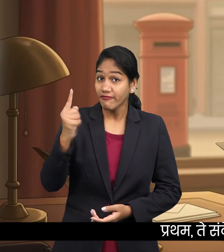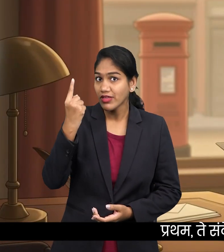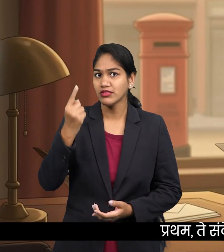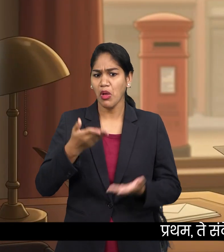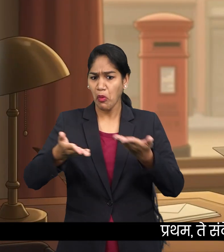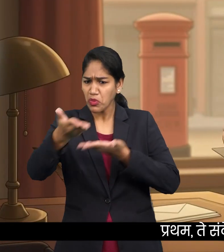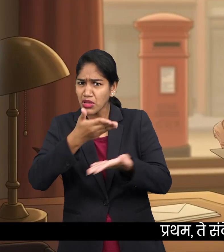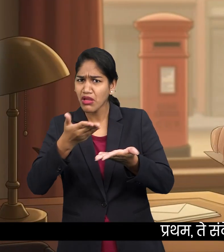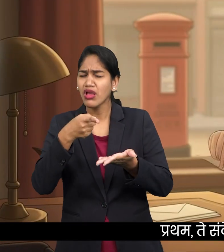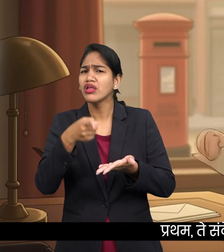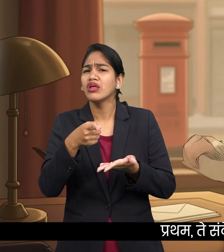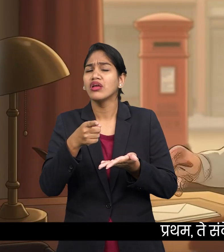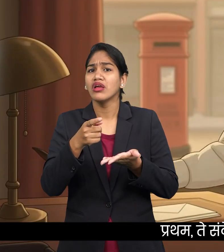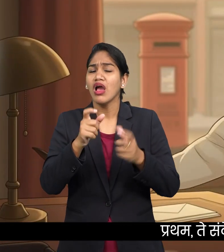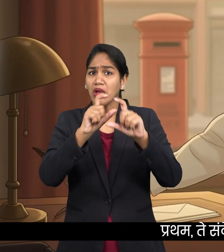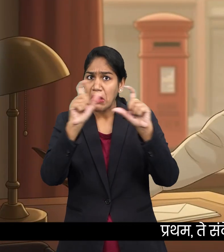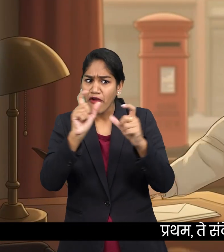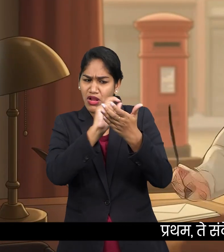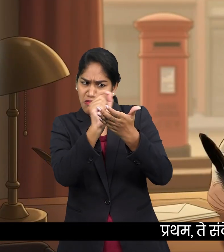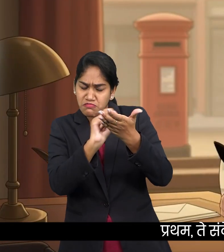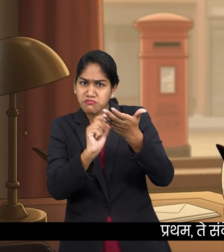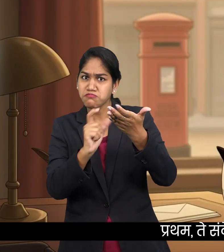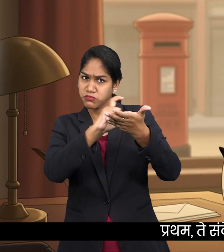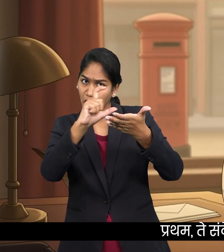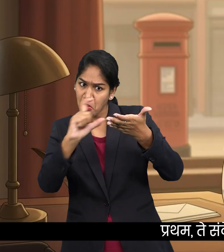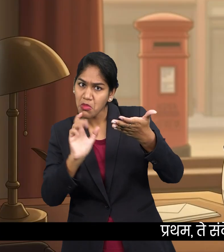प्रथम ते संदेश काळजीपूर्वक लिहायचे.